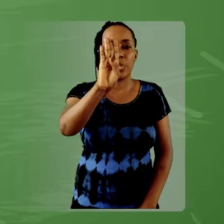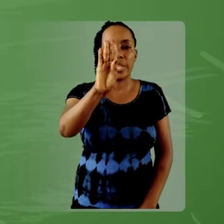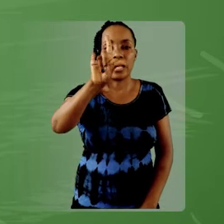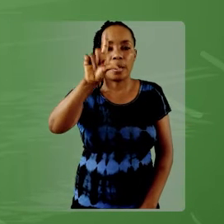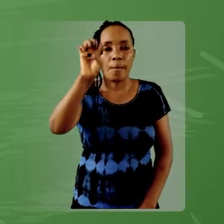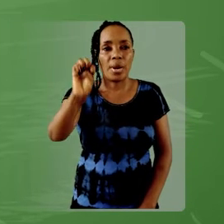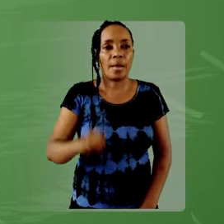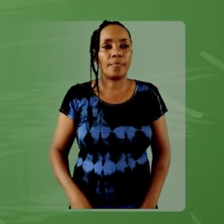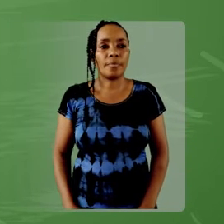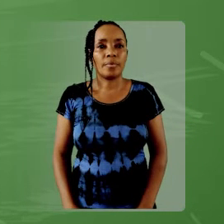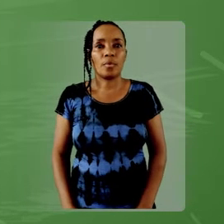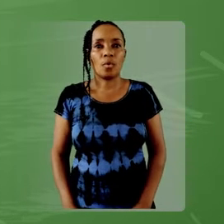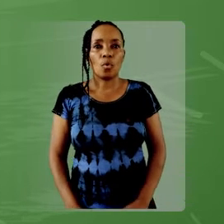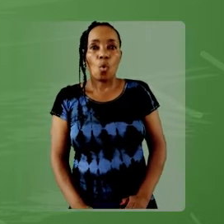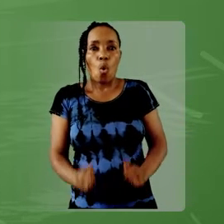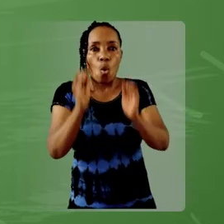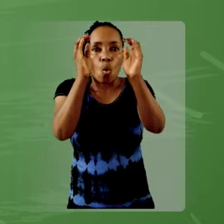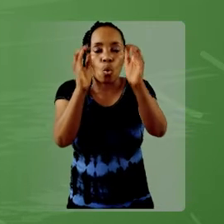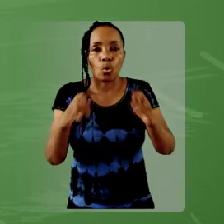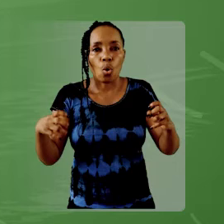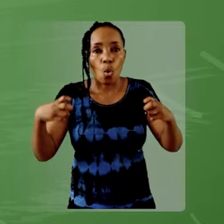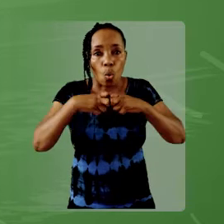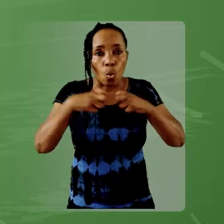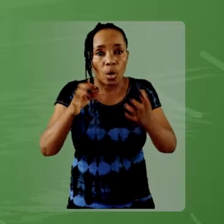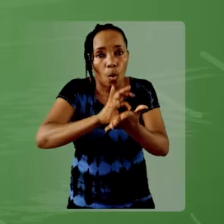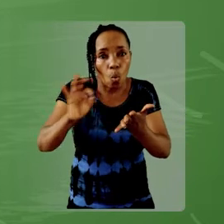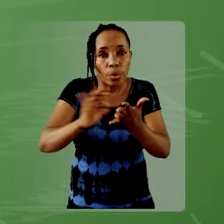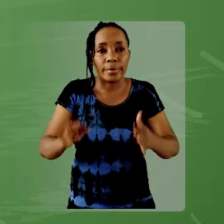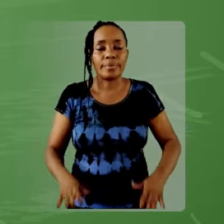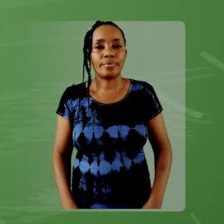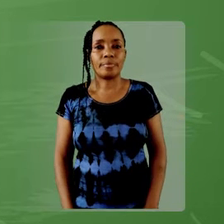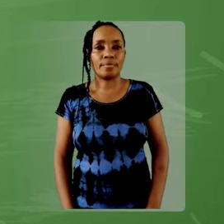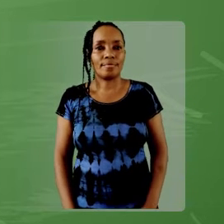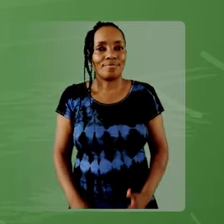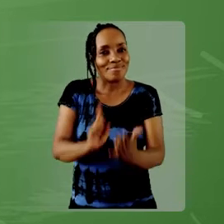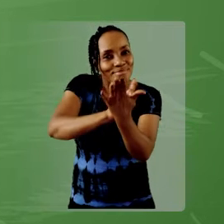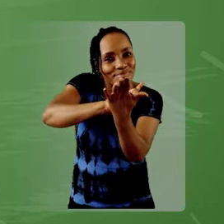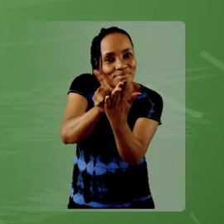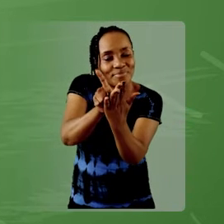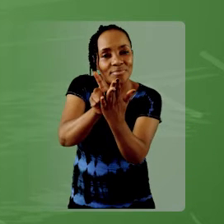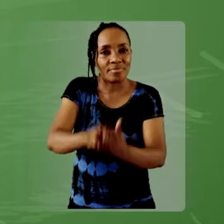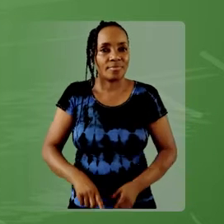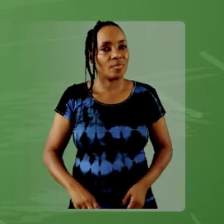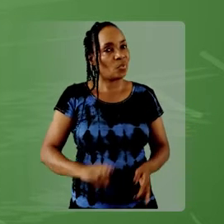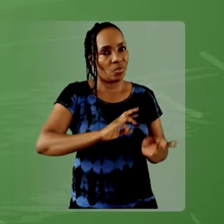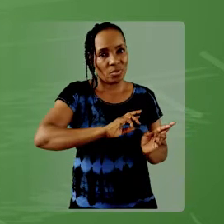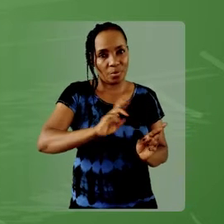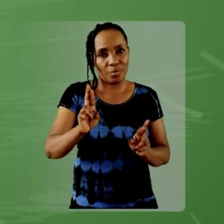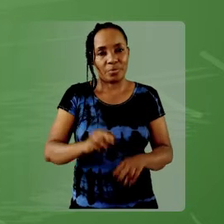fusibles, le compteur. Vous avez juste quelques minutes pour